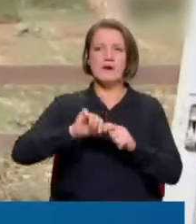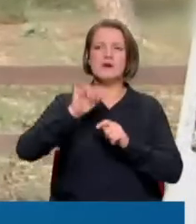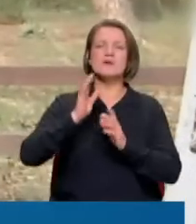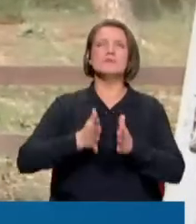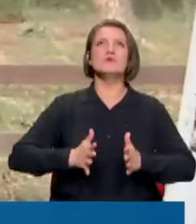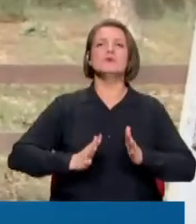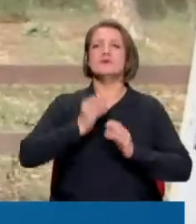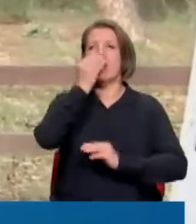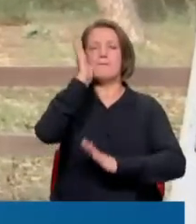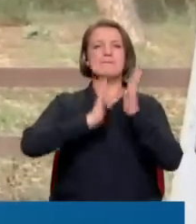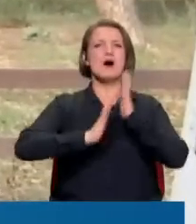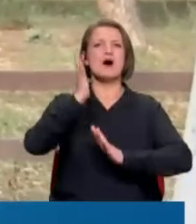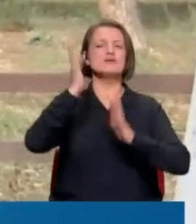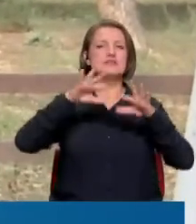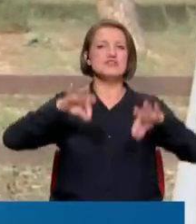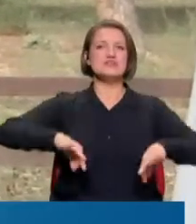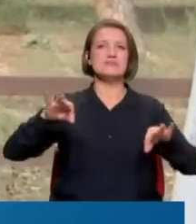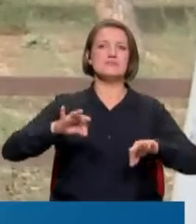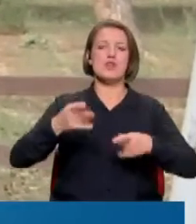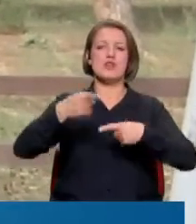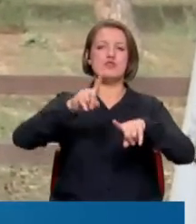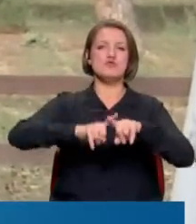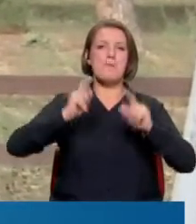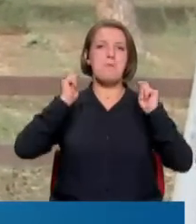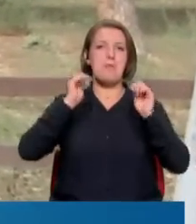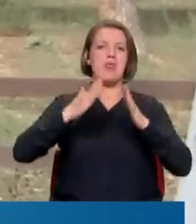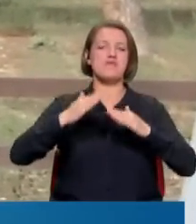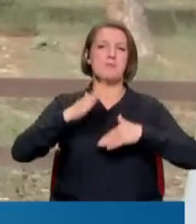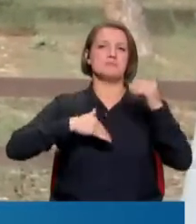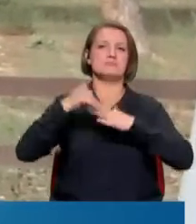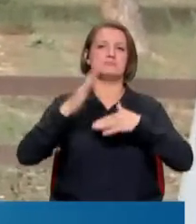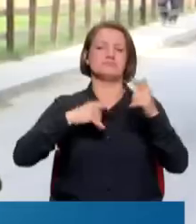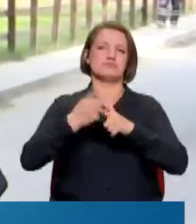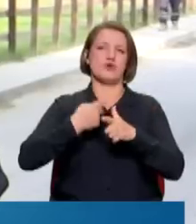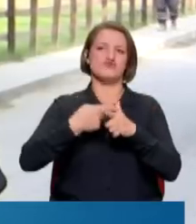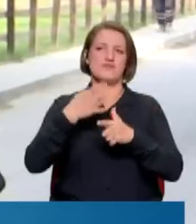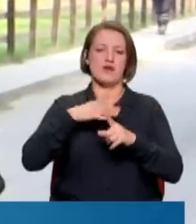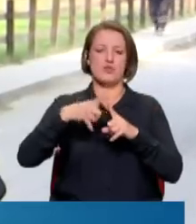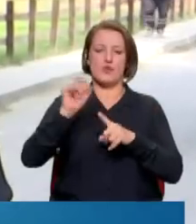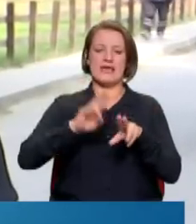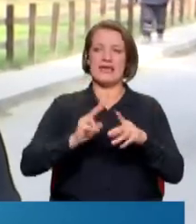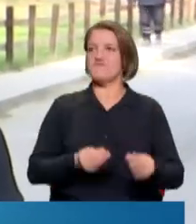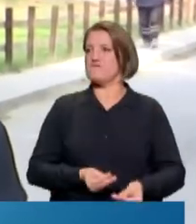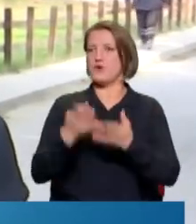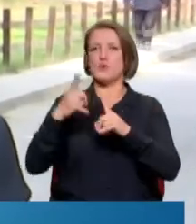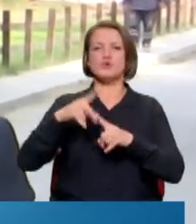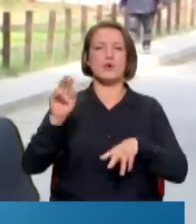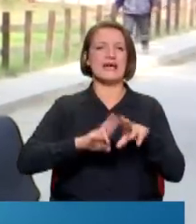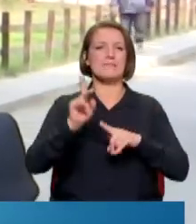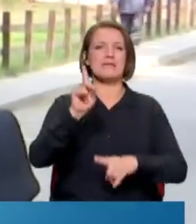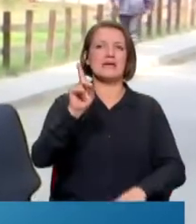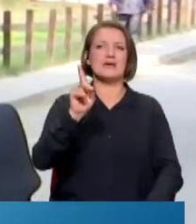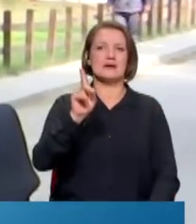ağaçları yükselirken Şimdi ise lüks ve pahalı bir Konut Projesi yükseliyor TOKİ'ye veriyorlar TOKİ'den de bir